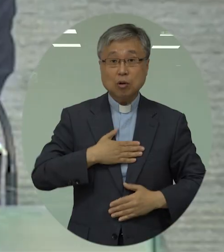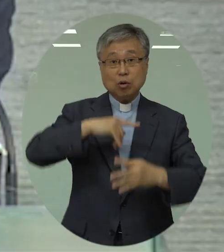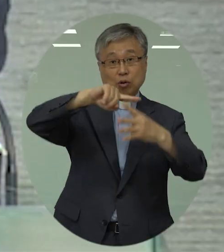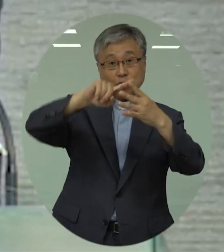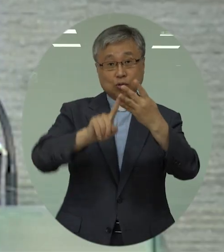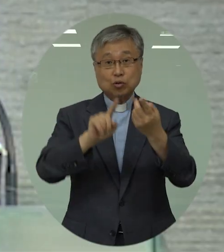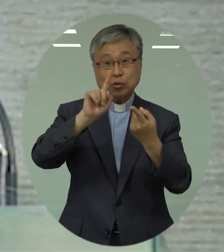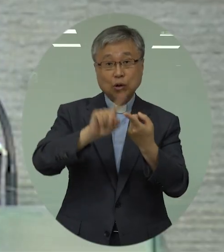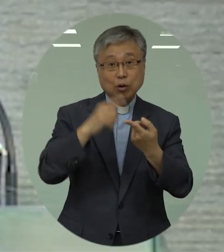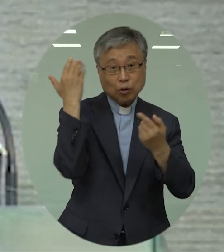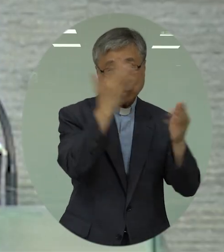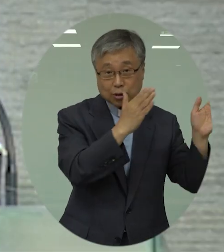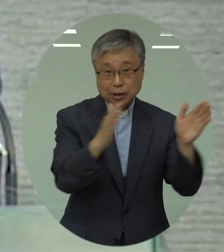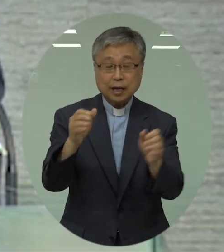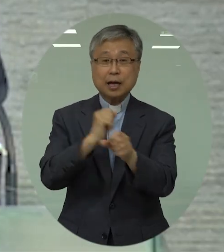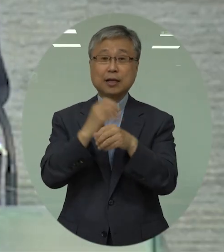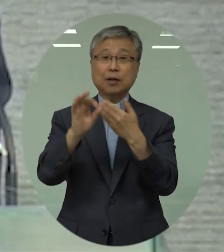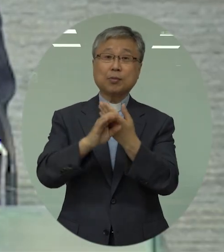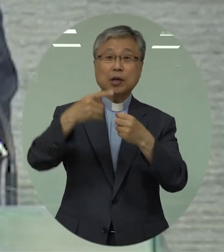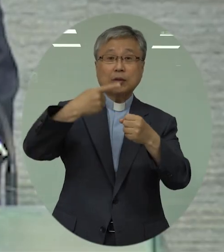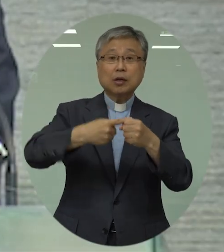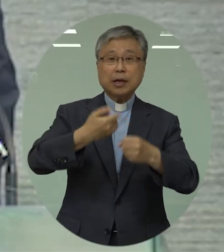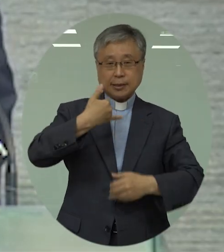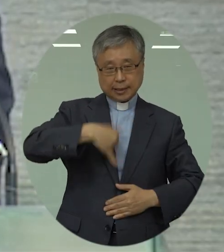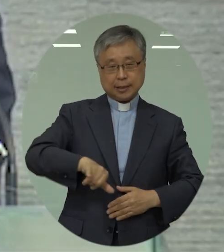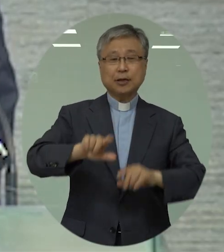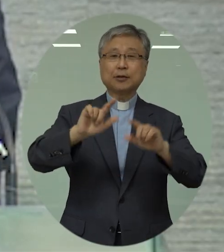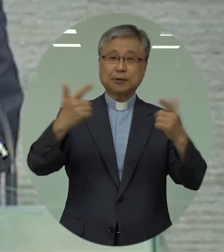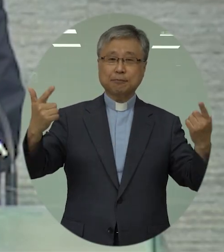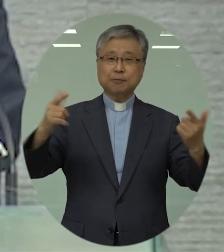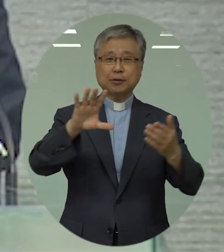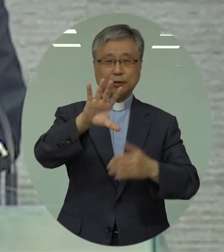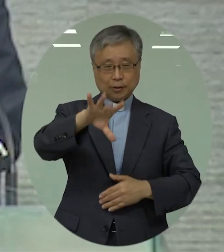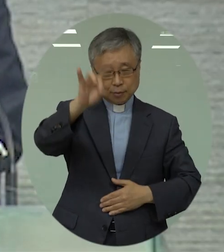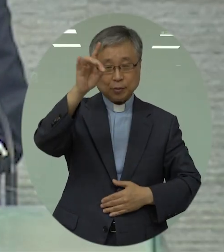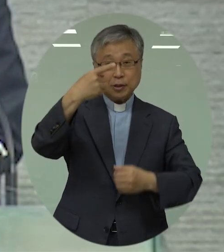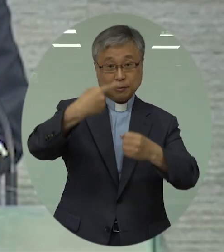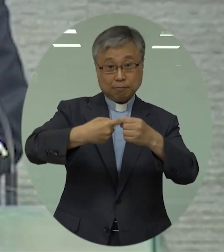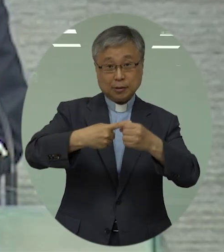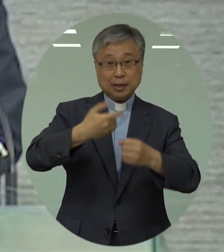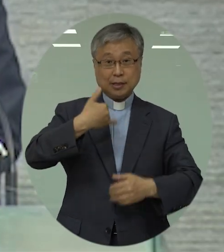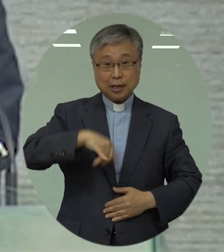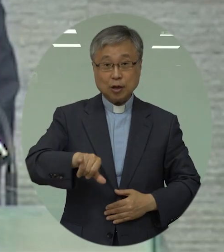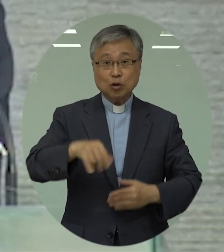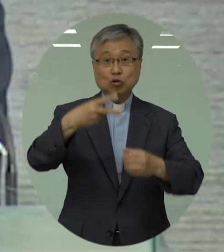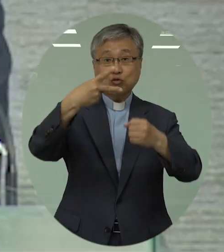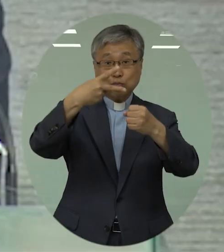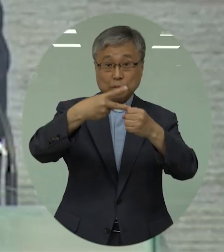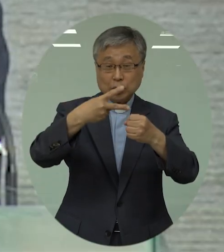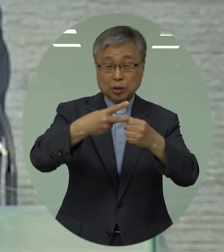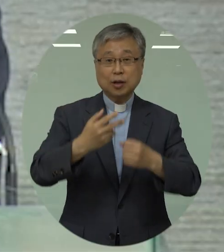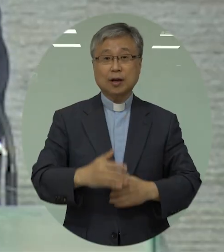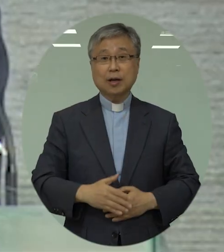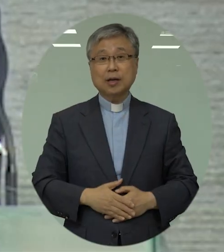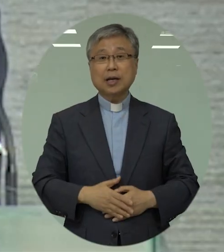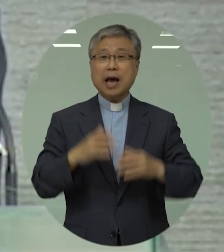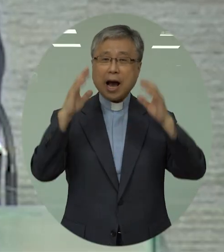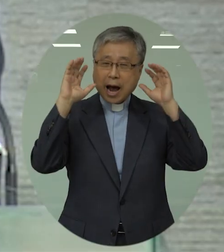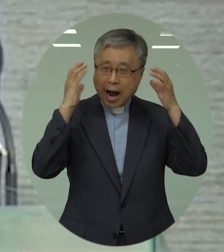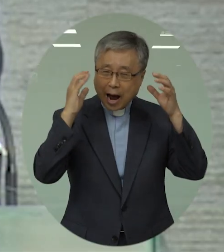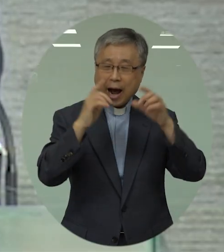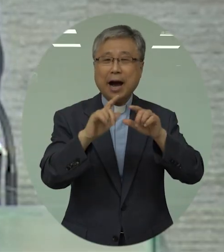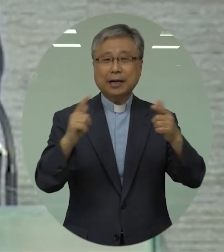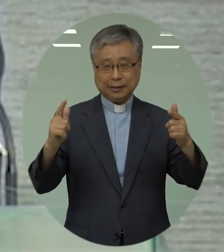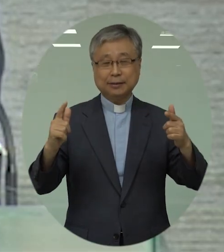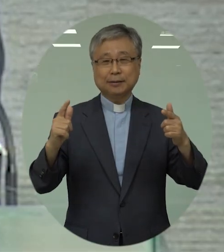순서대로 정리하자면 순서대로 첫째가 자녀들이겠죠. 첫째가 자녀. 두 번째가 아이들이 오는